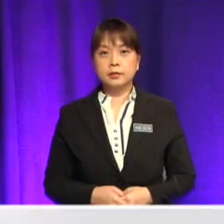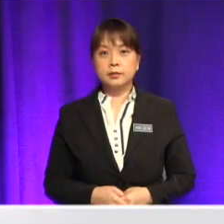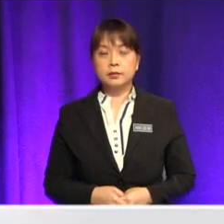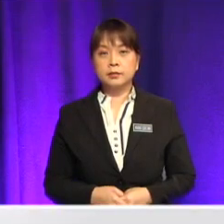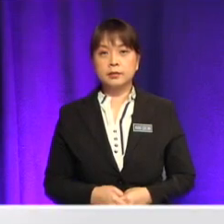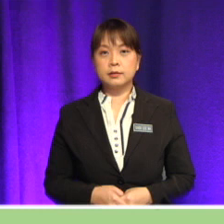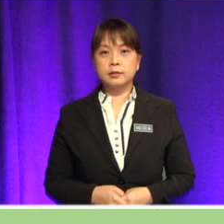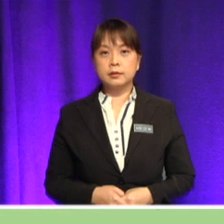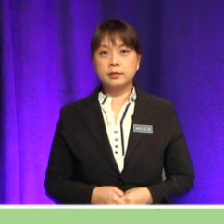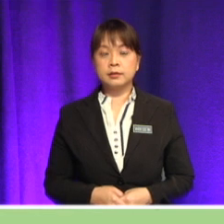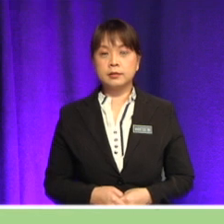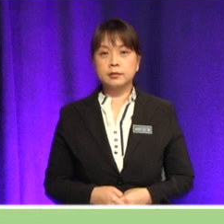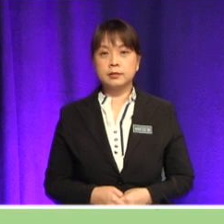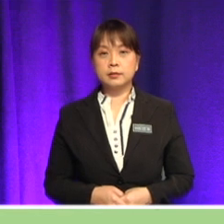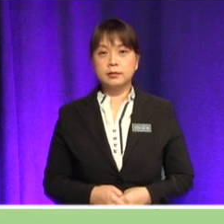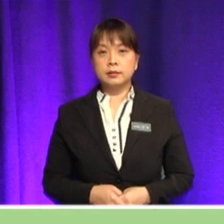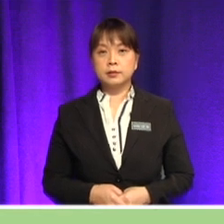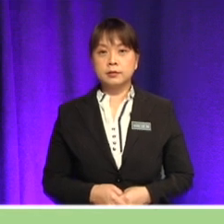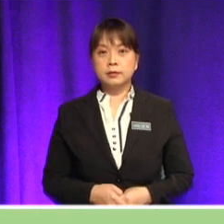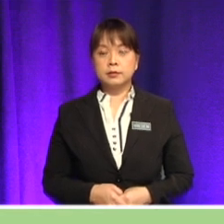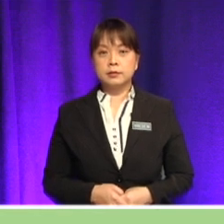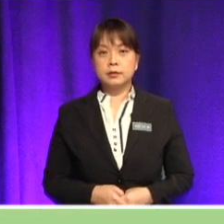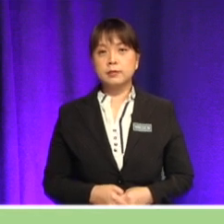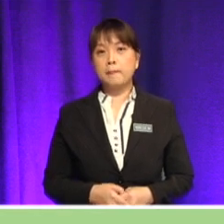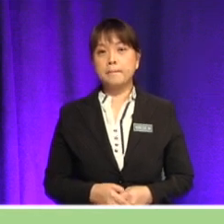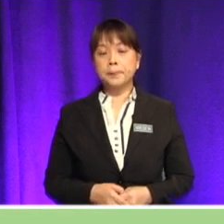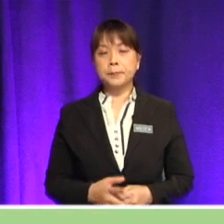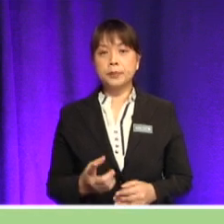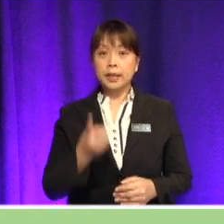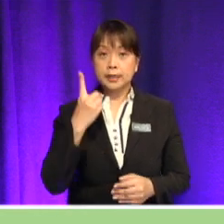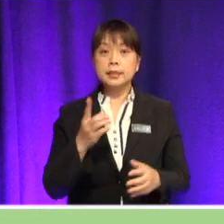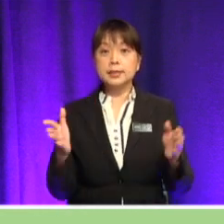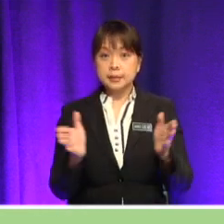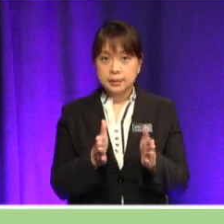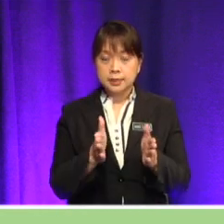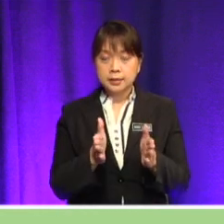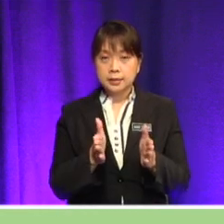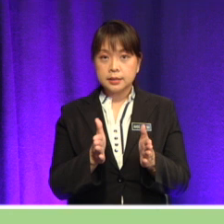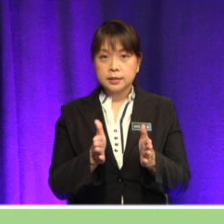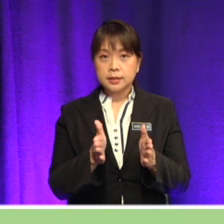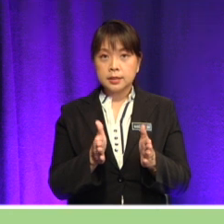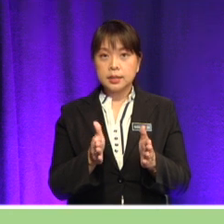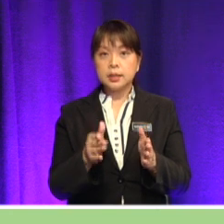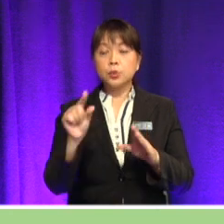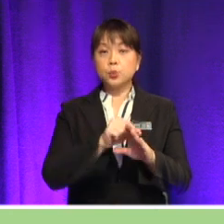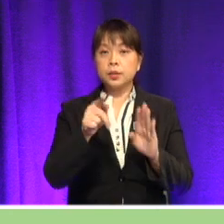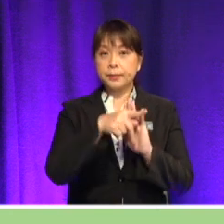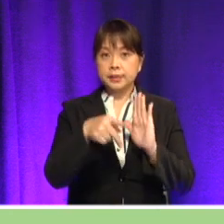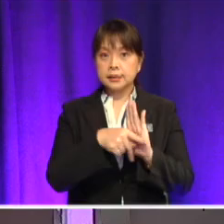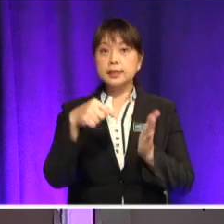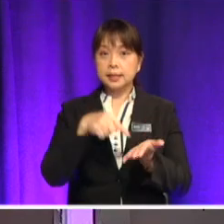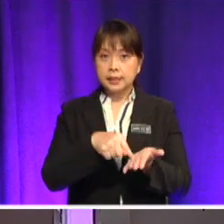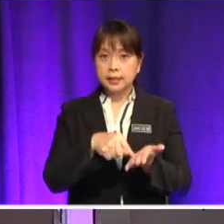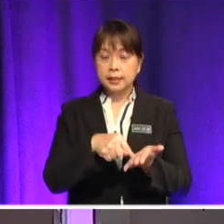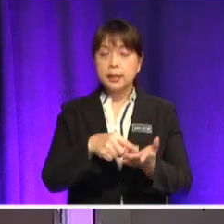yang lebih kecil dapat menghasilkan satu daya yang lebih besar dan dapat menaikkan beban yang besar maksudnya